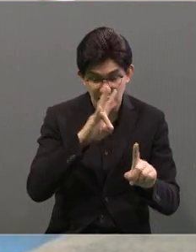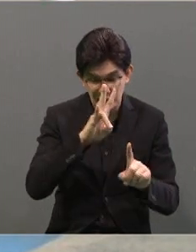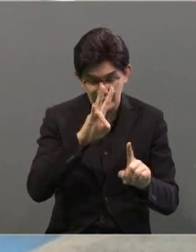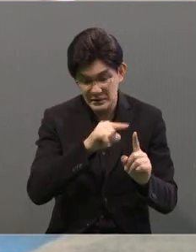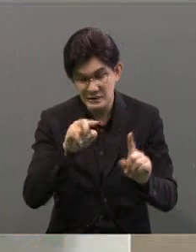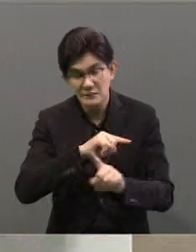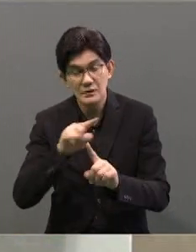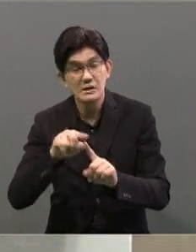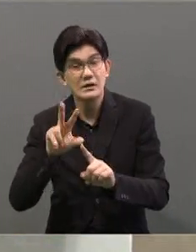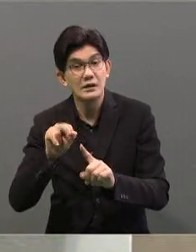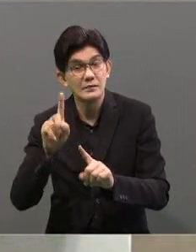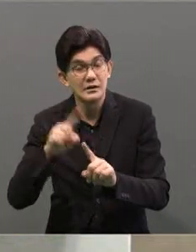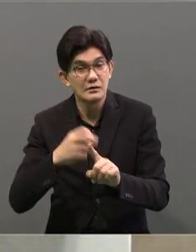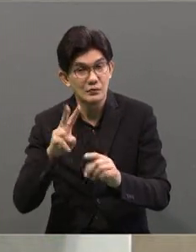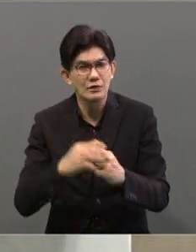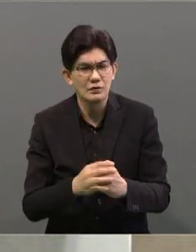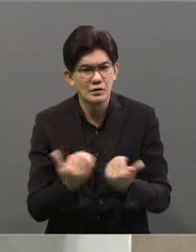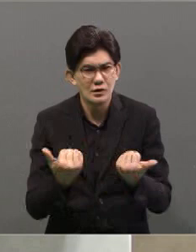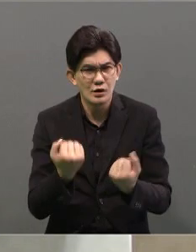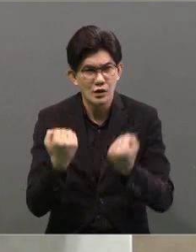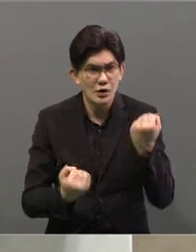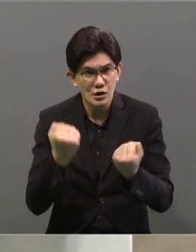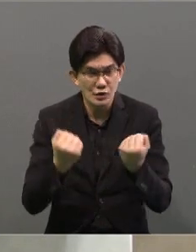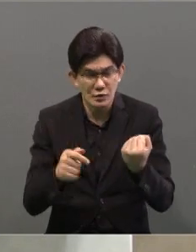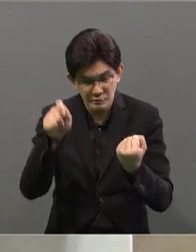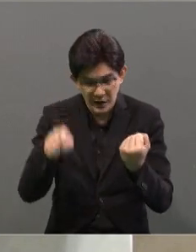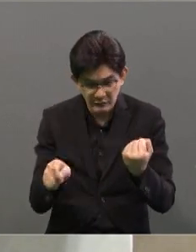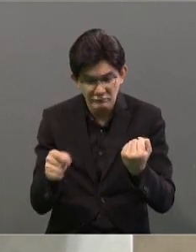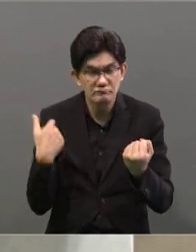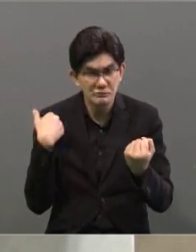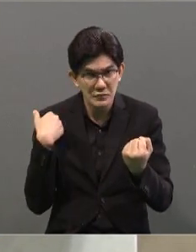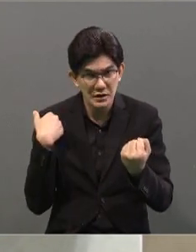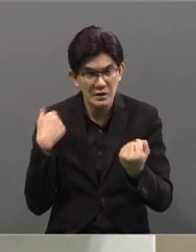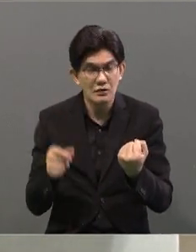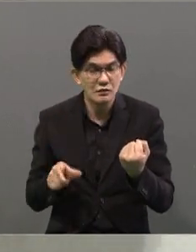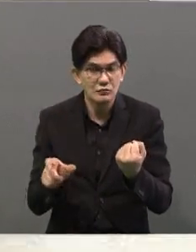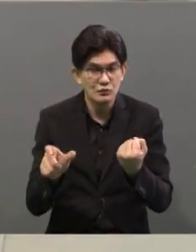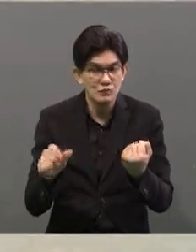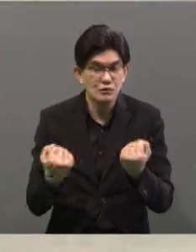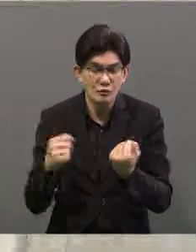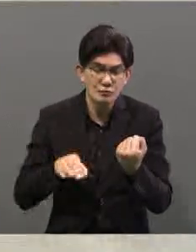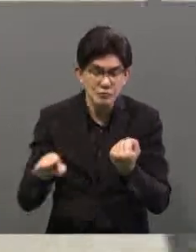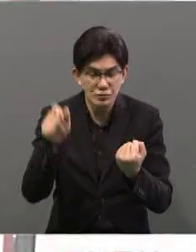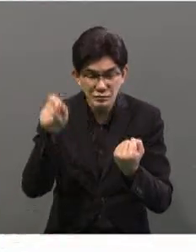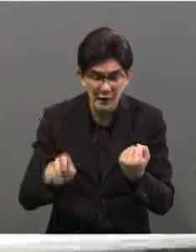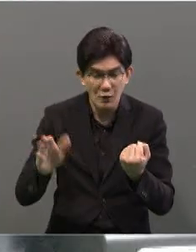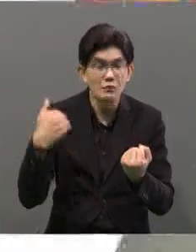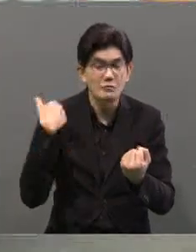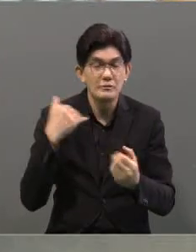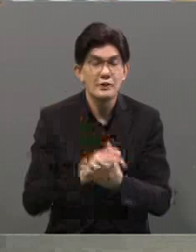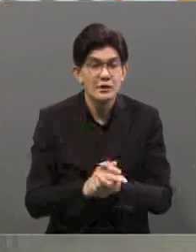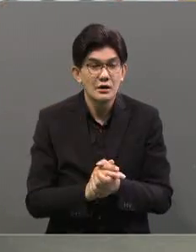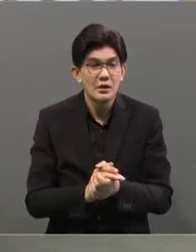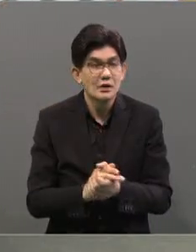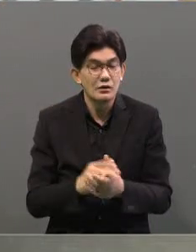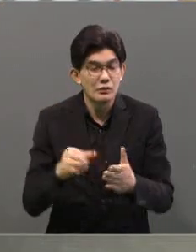เป็นเฉพาะรถที่ใช้ระบบนะครับ Easy Pass เพื่อส่งเสริมให้คนเนี่ยหันมาใช้ Easy Pass เพิ่มมากขึ้นซึ่งจะช่วยแก้ปัญหาการจรา